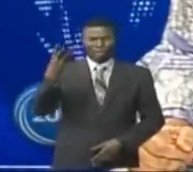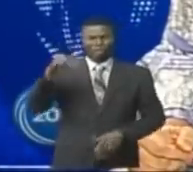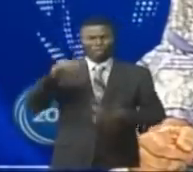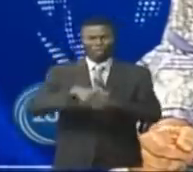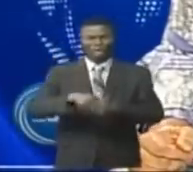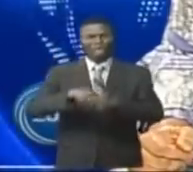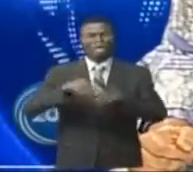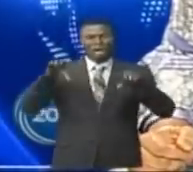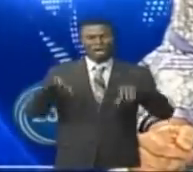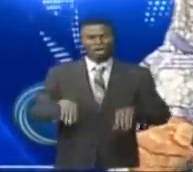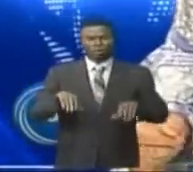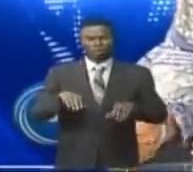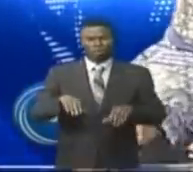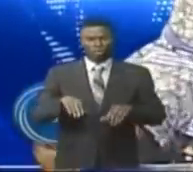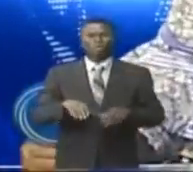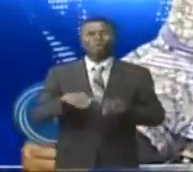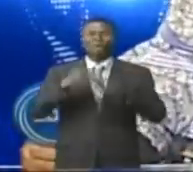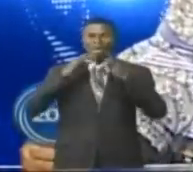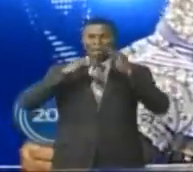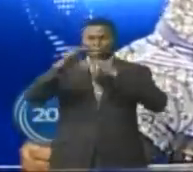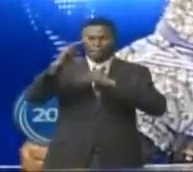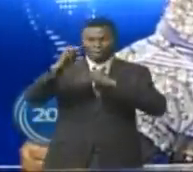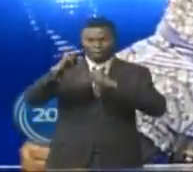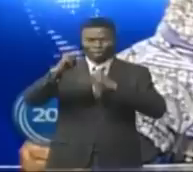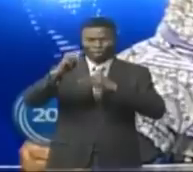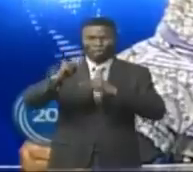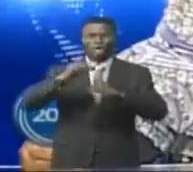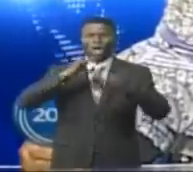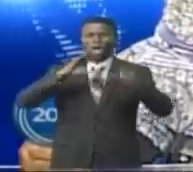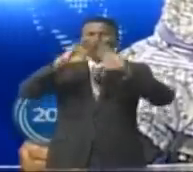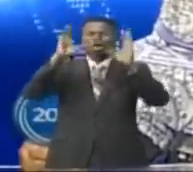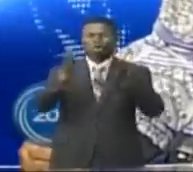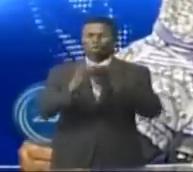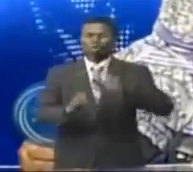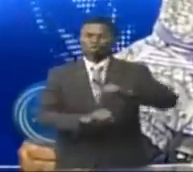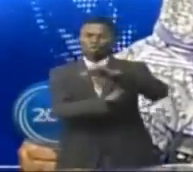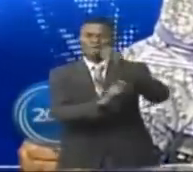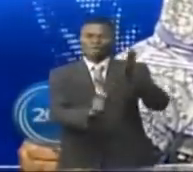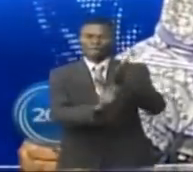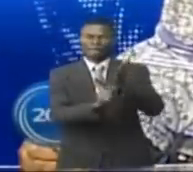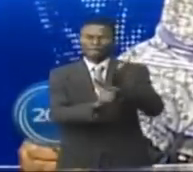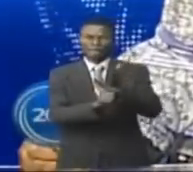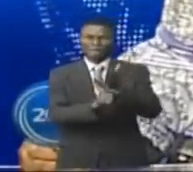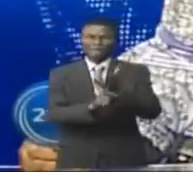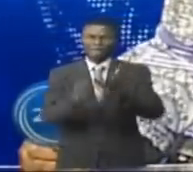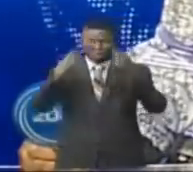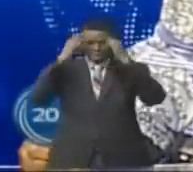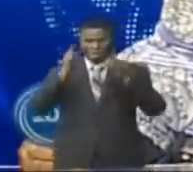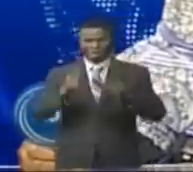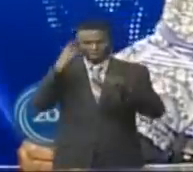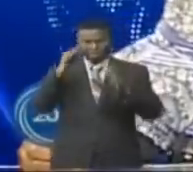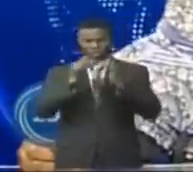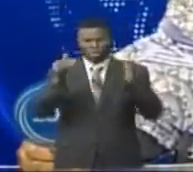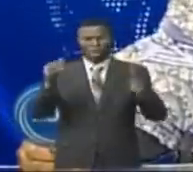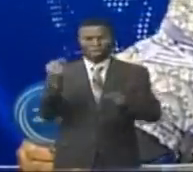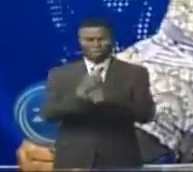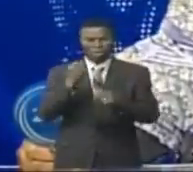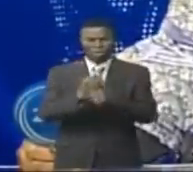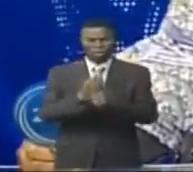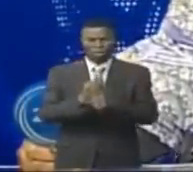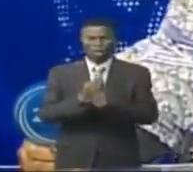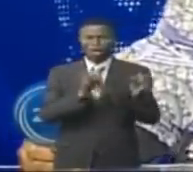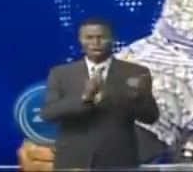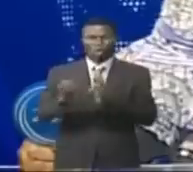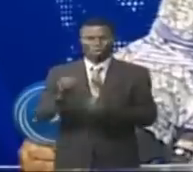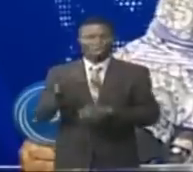cessation des hostilités, c'est le message lancé par le comité d'appui technique de l'accord cadre pour la paix. Les travaux se sont tenus